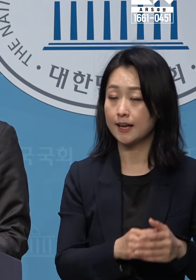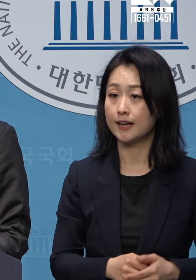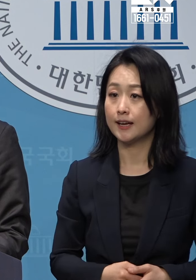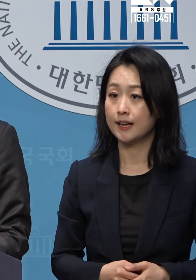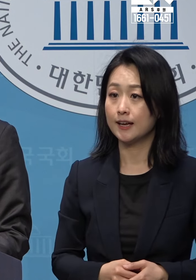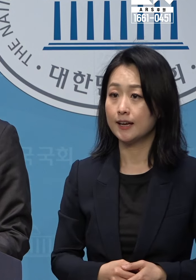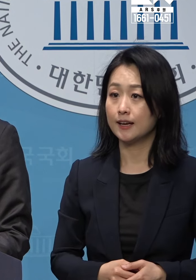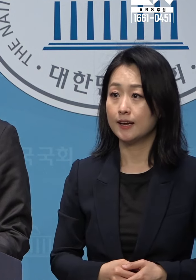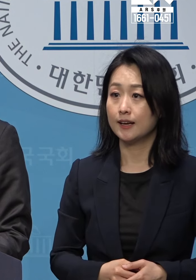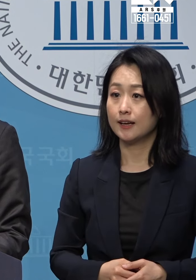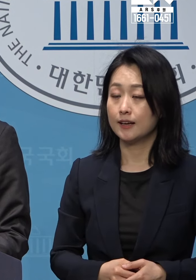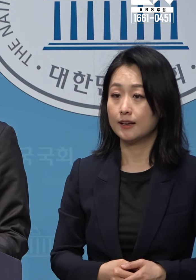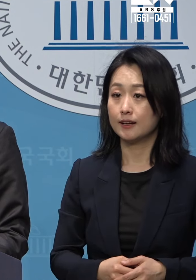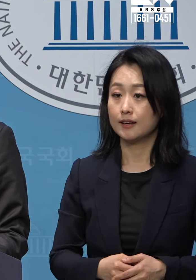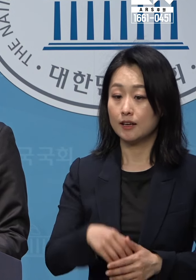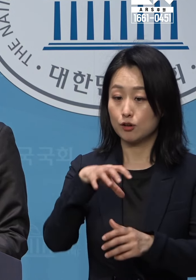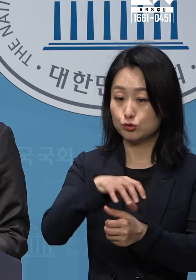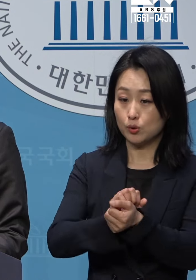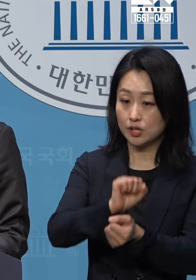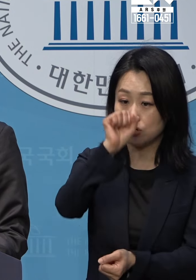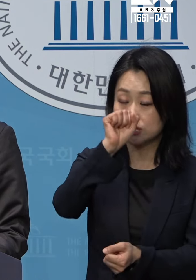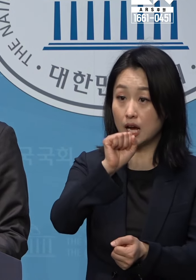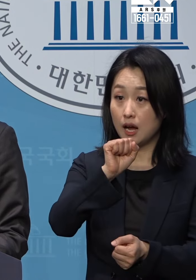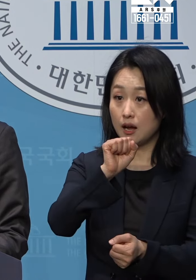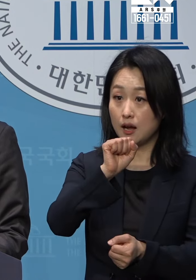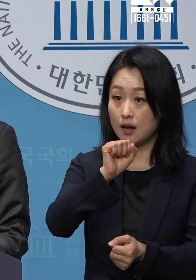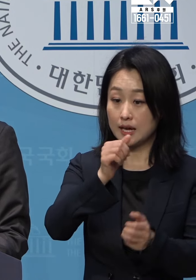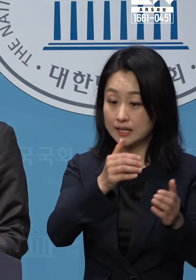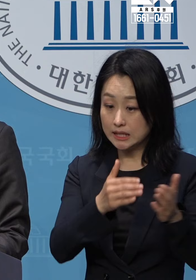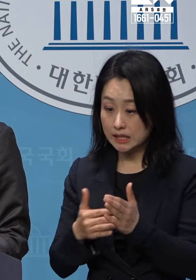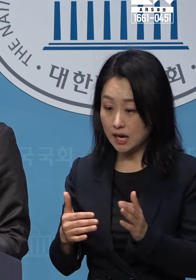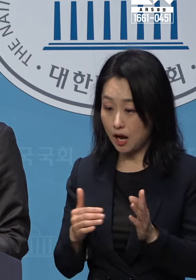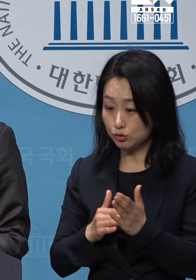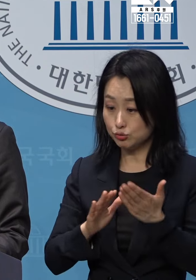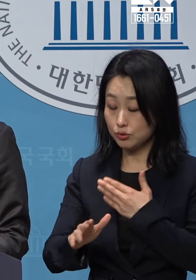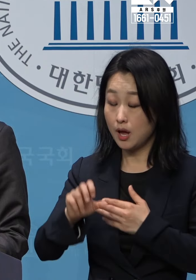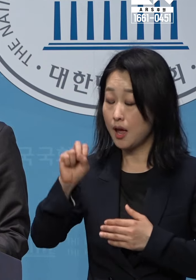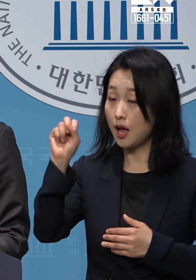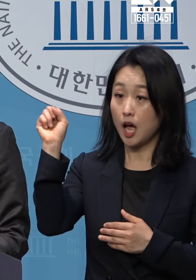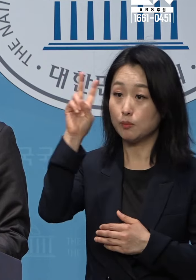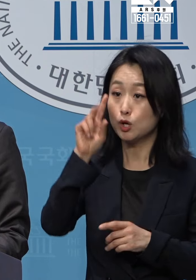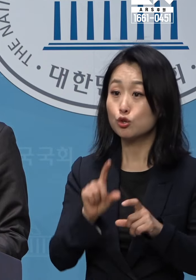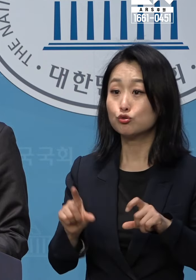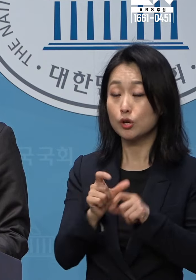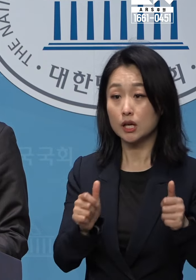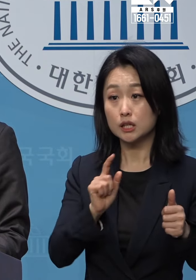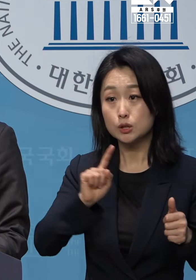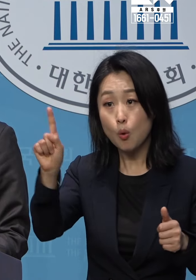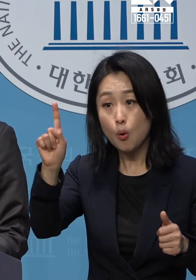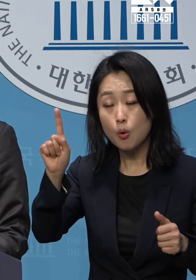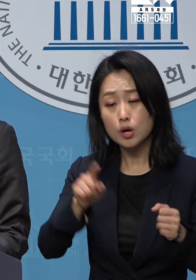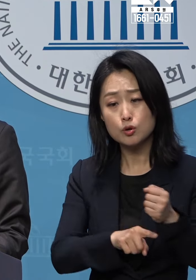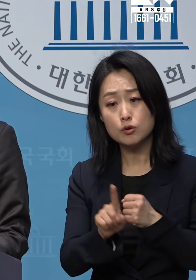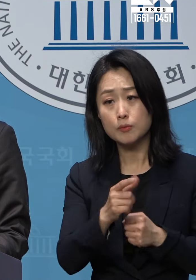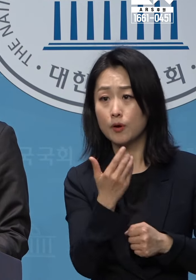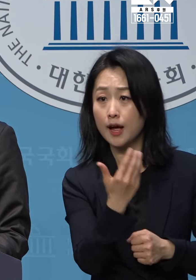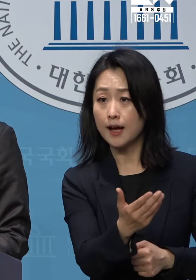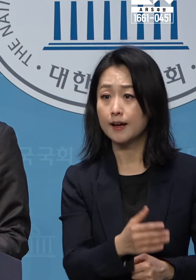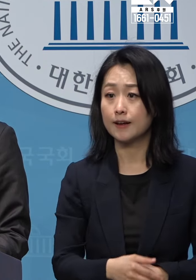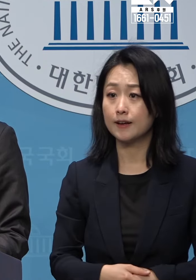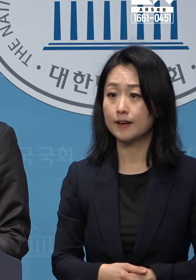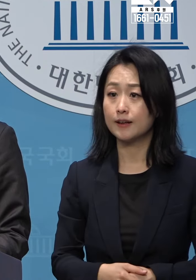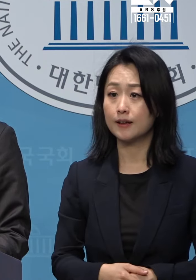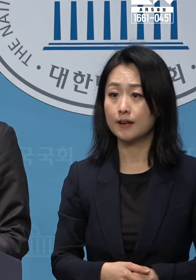왜 지난해 영장 기각 후에 기소하지 않고 이제 와서 추가 기소합니까?